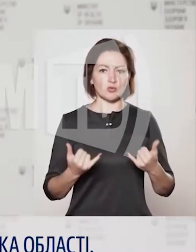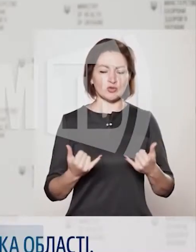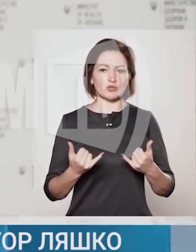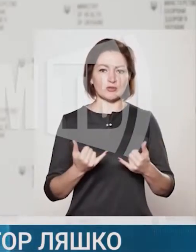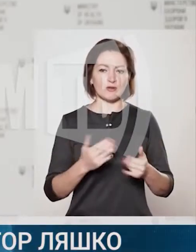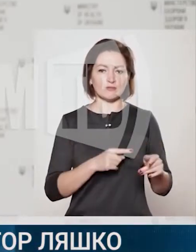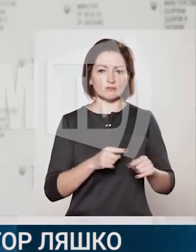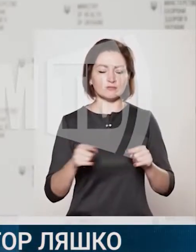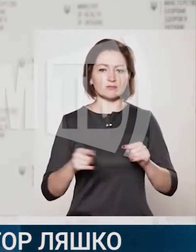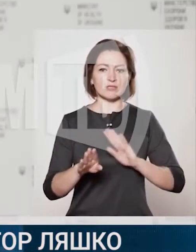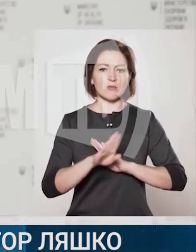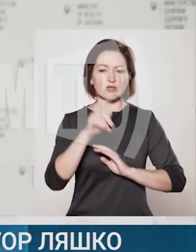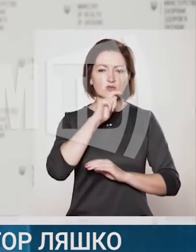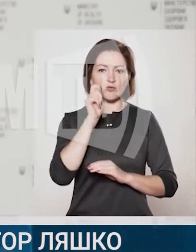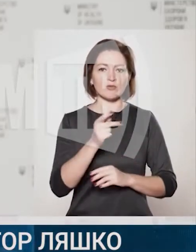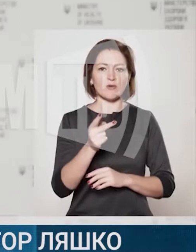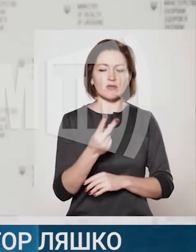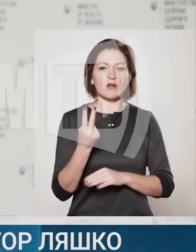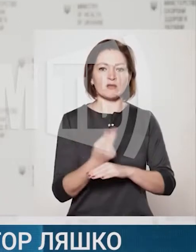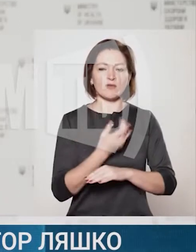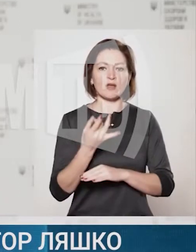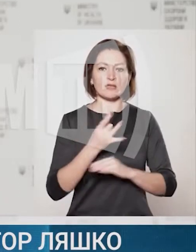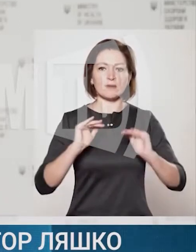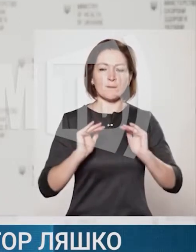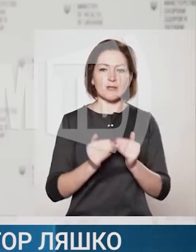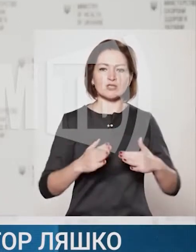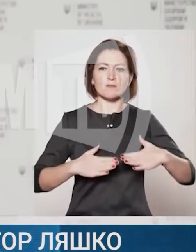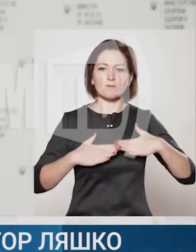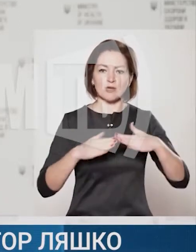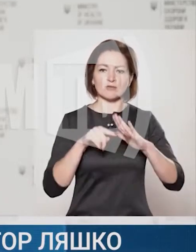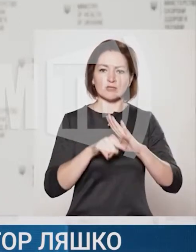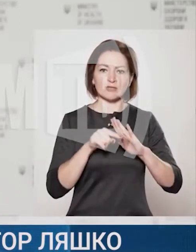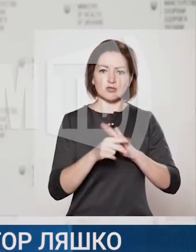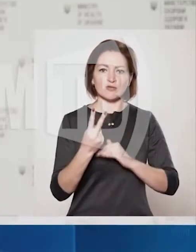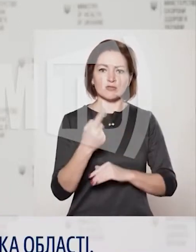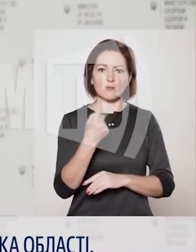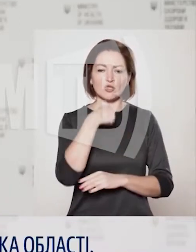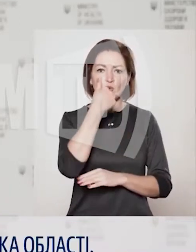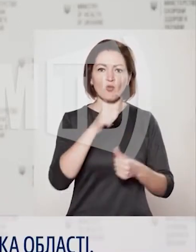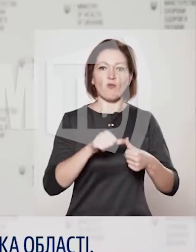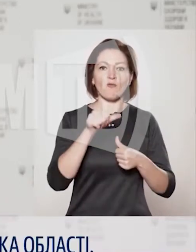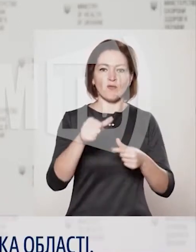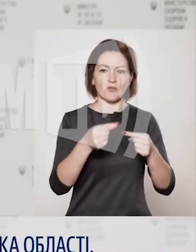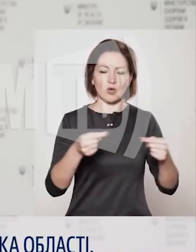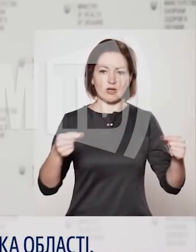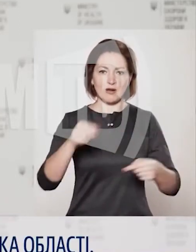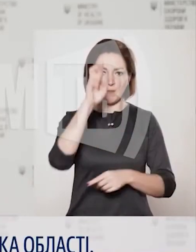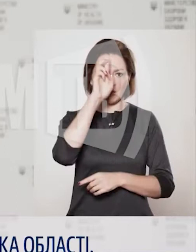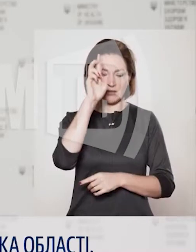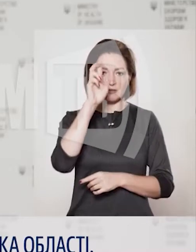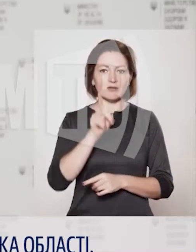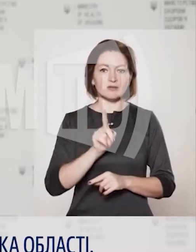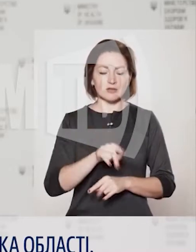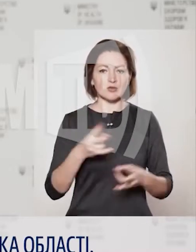смертність в Україні у 1,5-2 рази менша за пікове значення 2021 року в окремих європейських країнах.